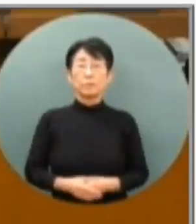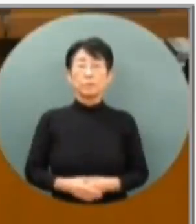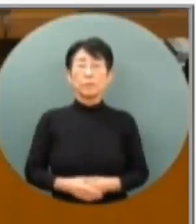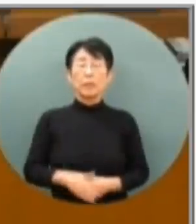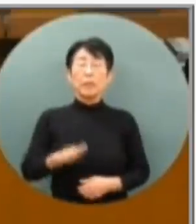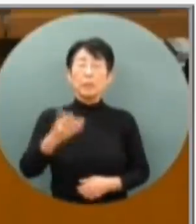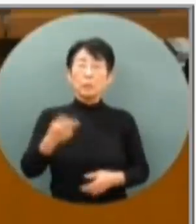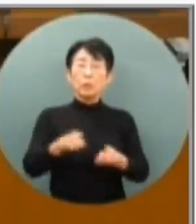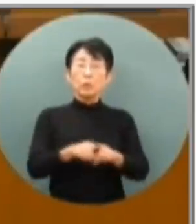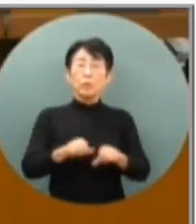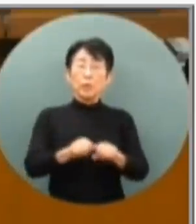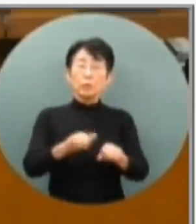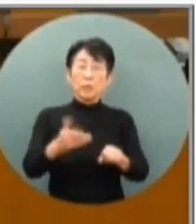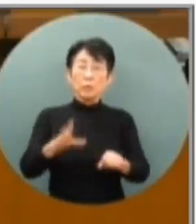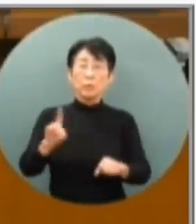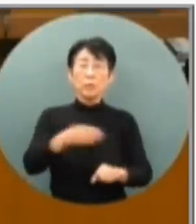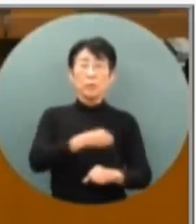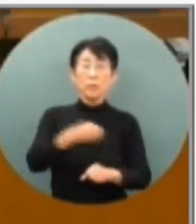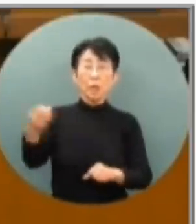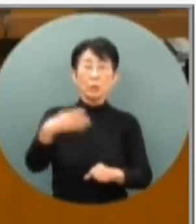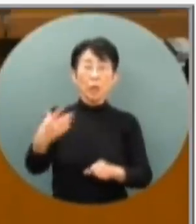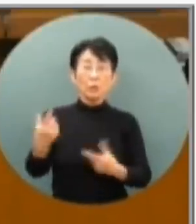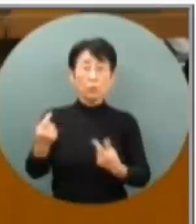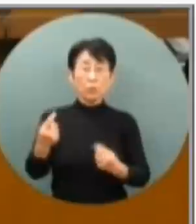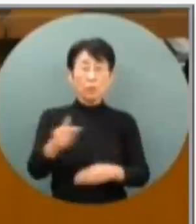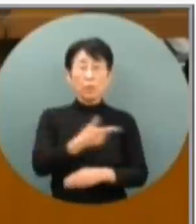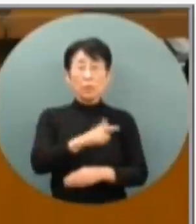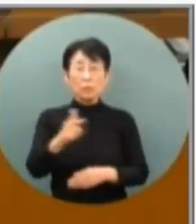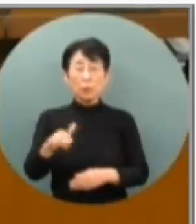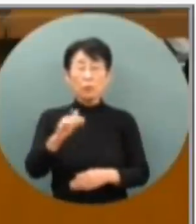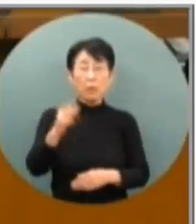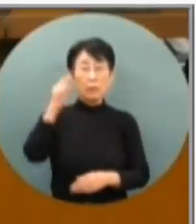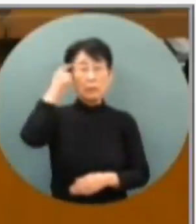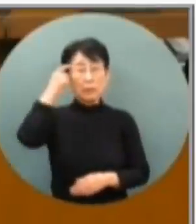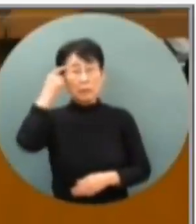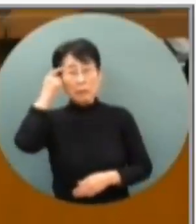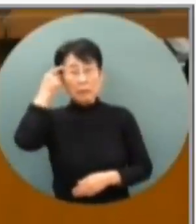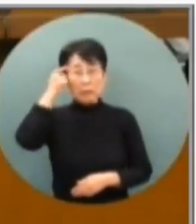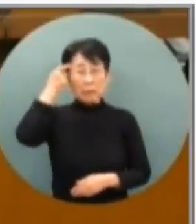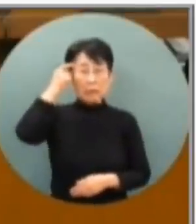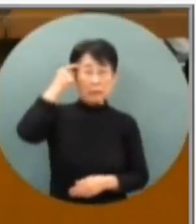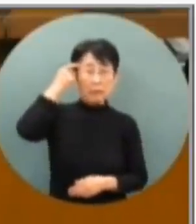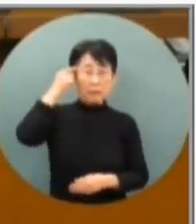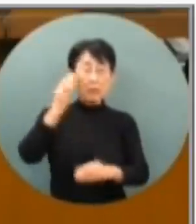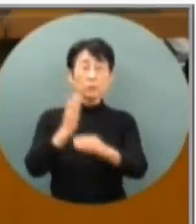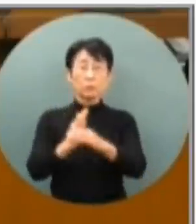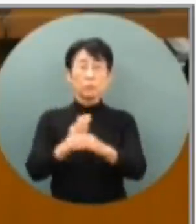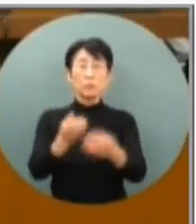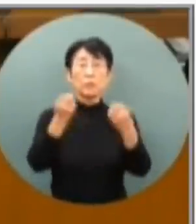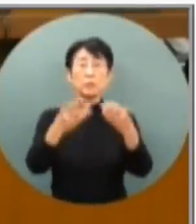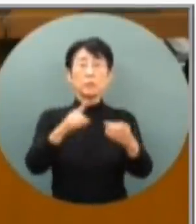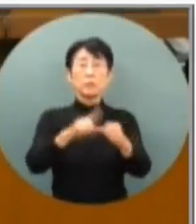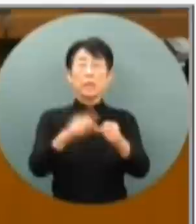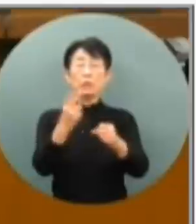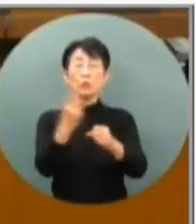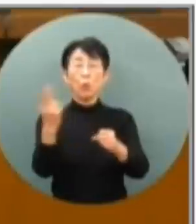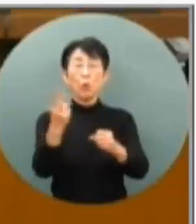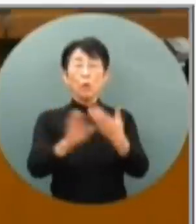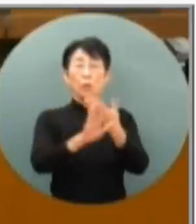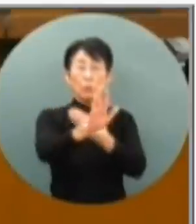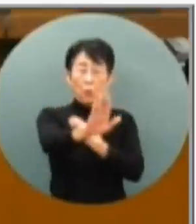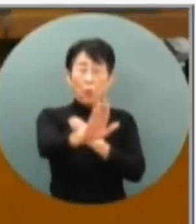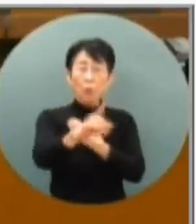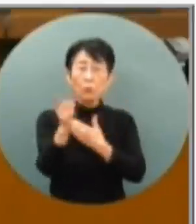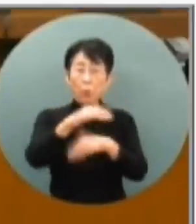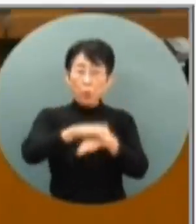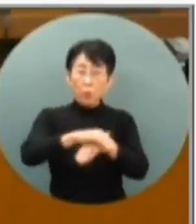ではあるんですが、ただ議員がおっしゃるようにいろいろまだ試行錯誤の段階だと思うんですね。また新年度以降どうするか、ということもあると思います